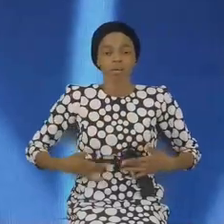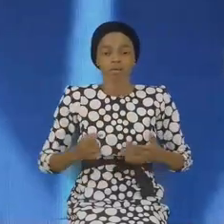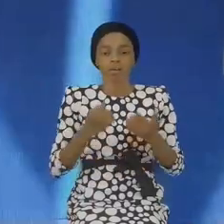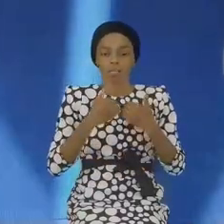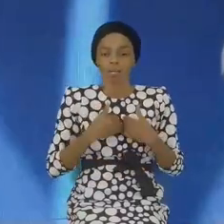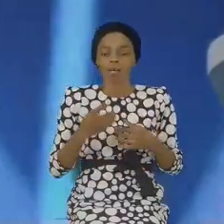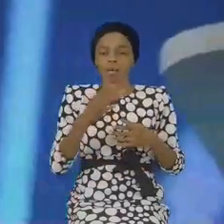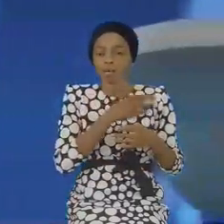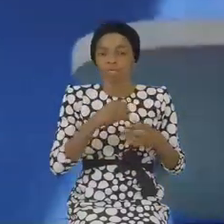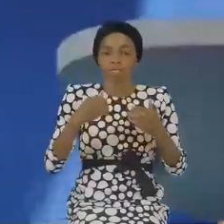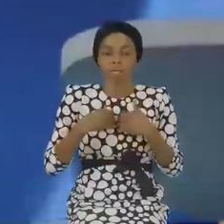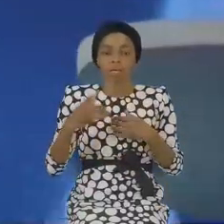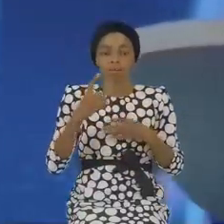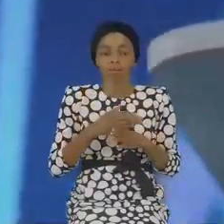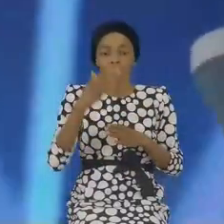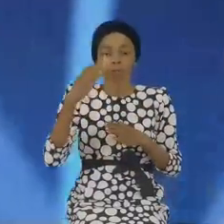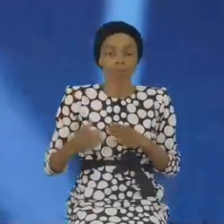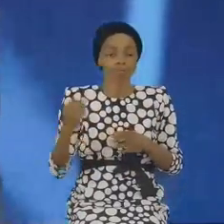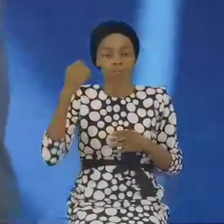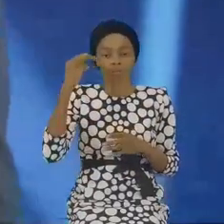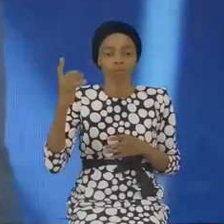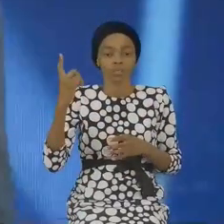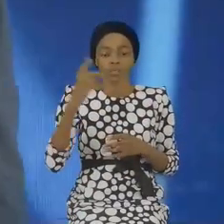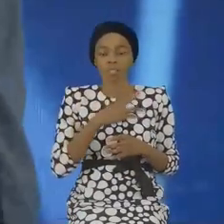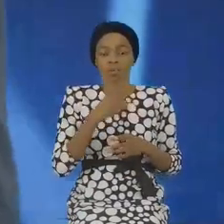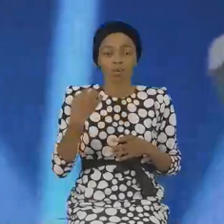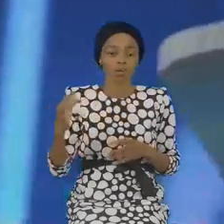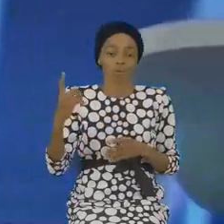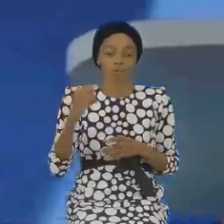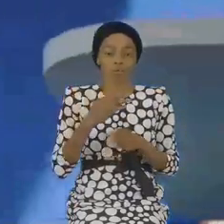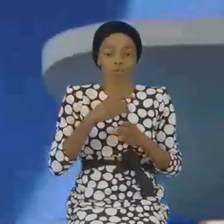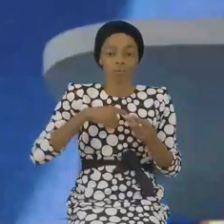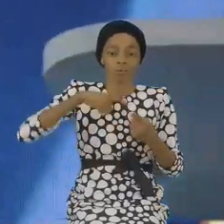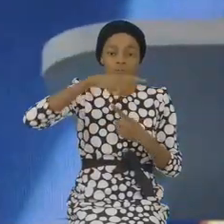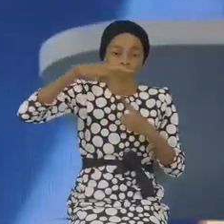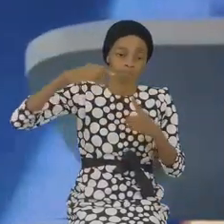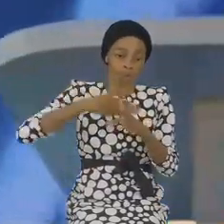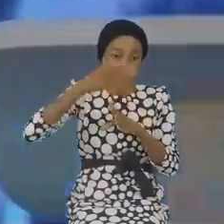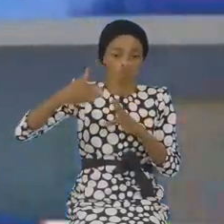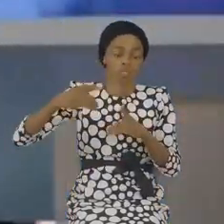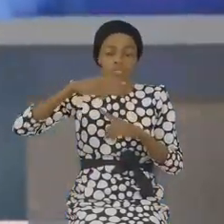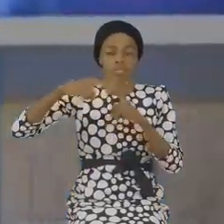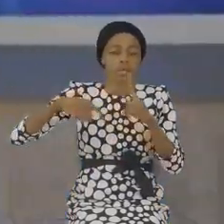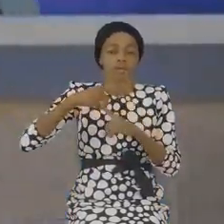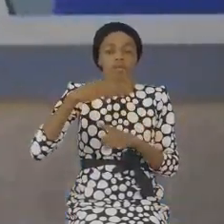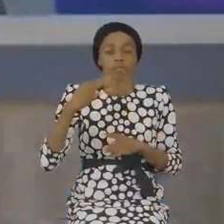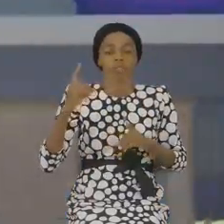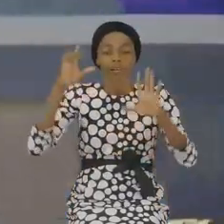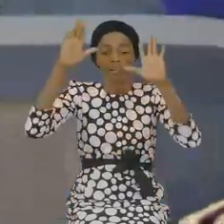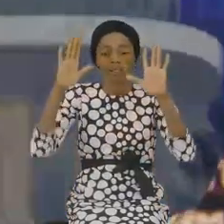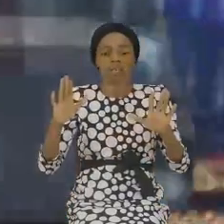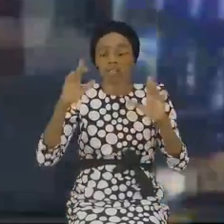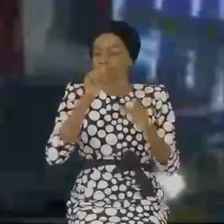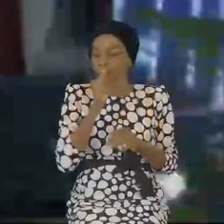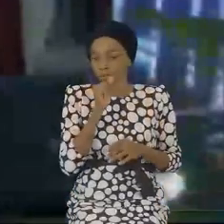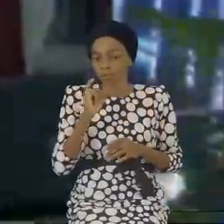complète du cycle complet d'un ministère excellent et durable. Je reviens